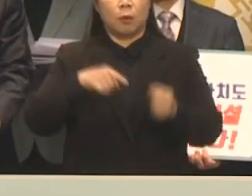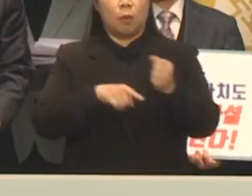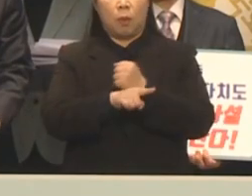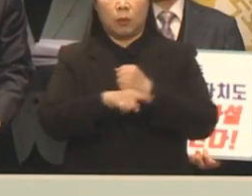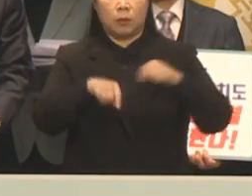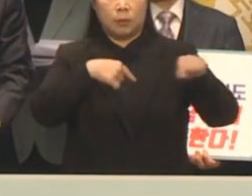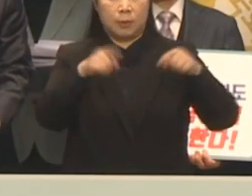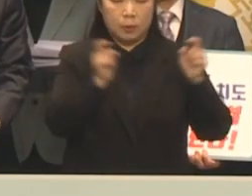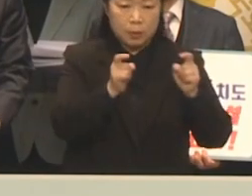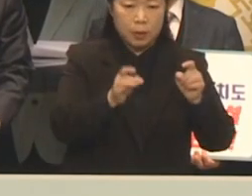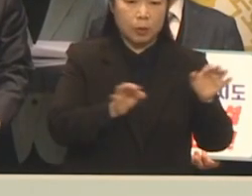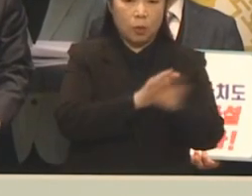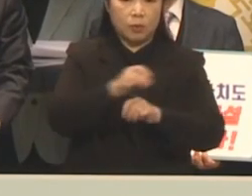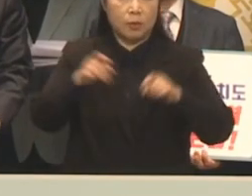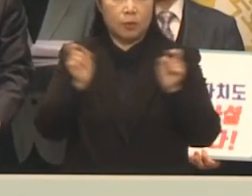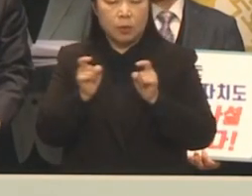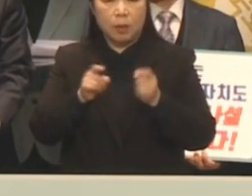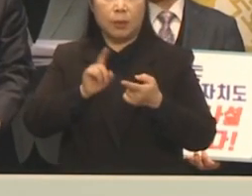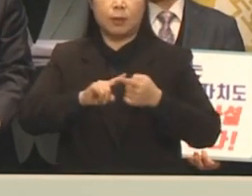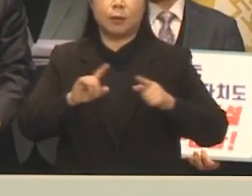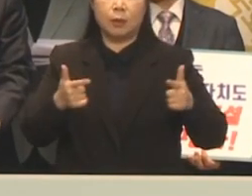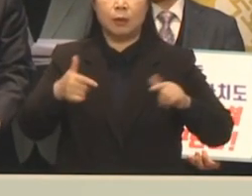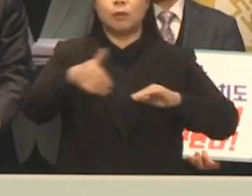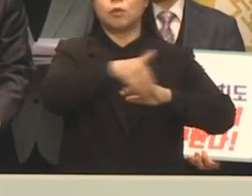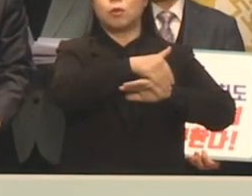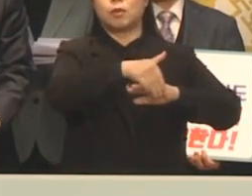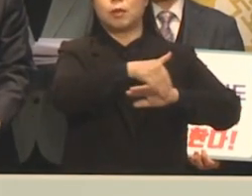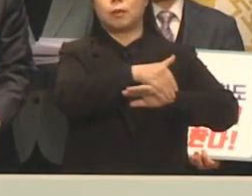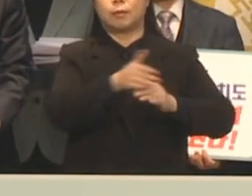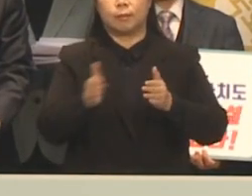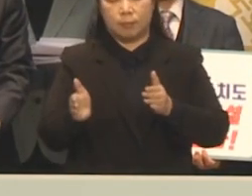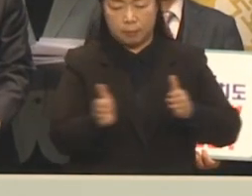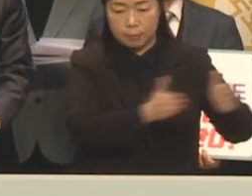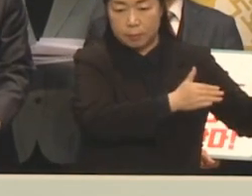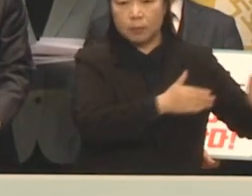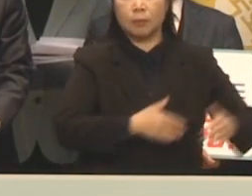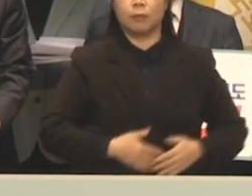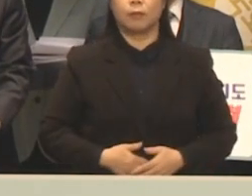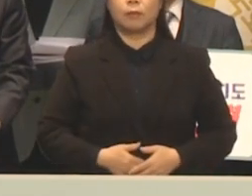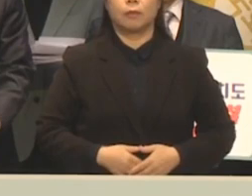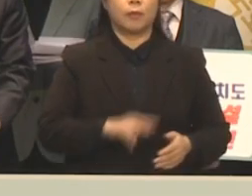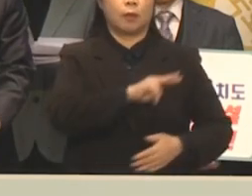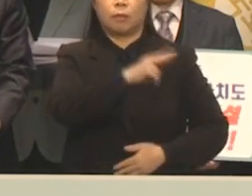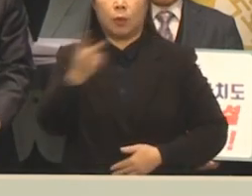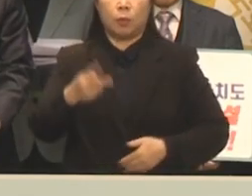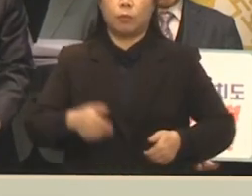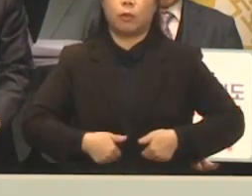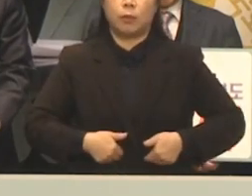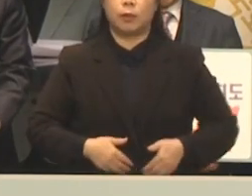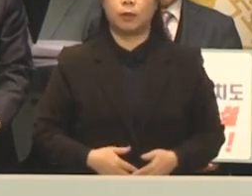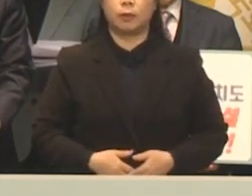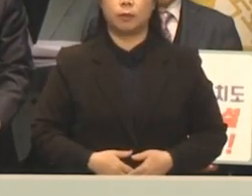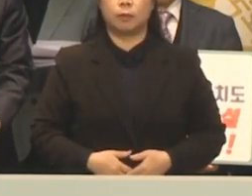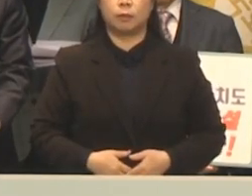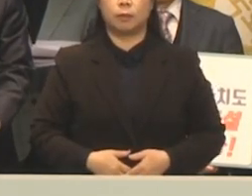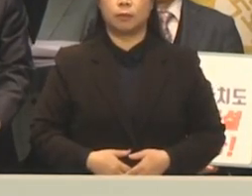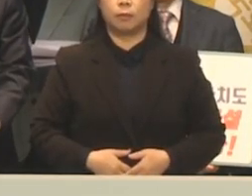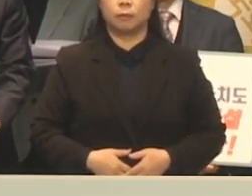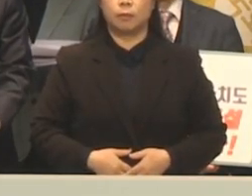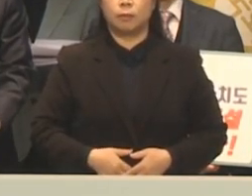과학전쟁, 경제전쟁에 맞지 않는 정책들은 과감히 바꿔야 합니다. 이라크